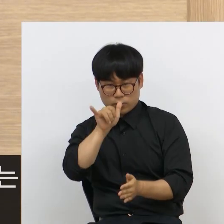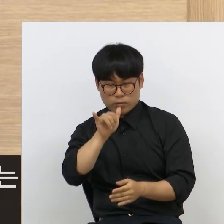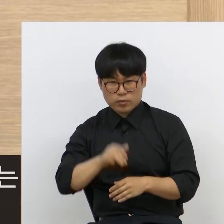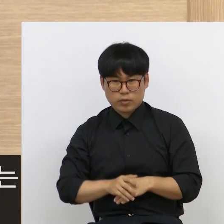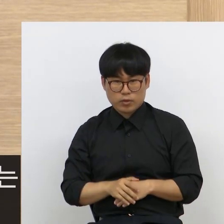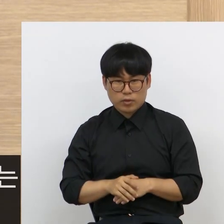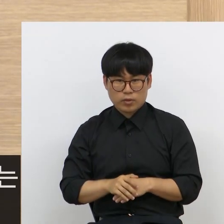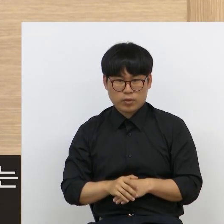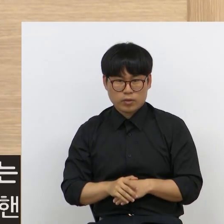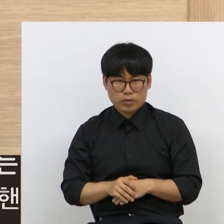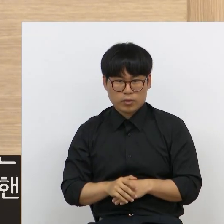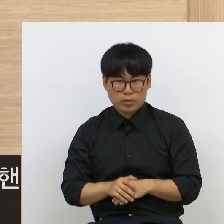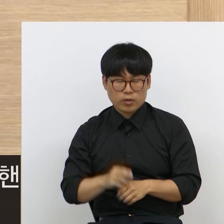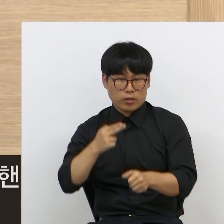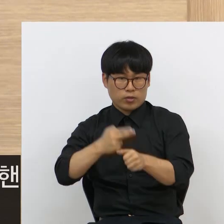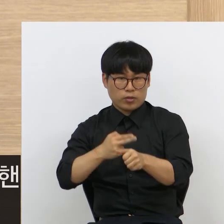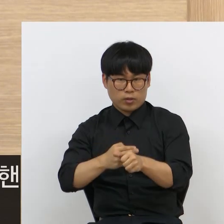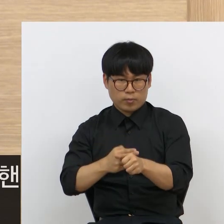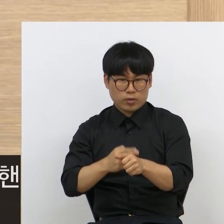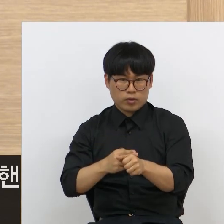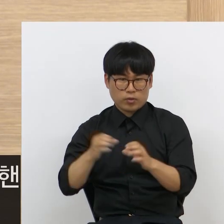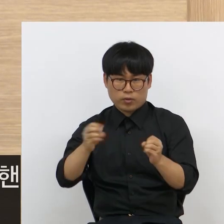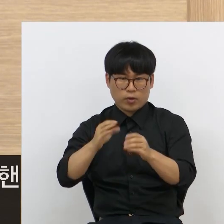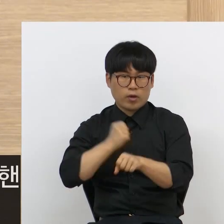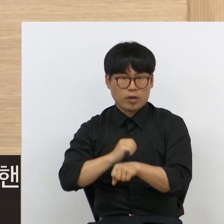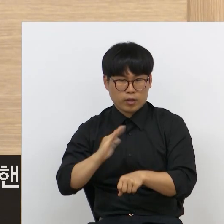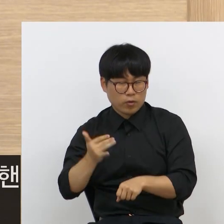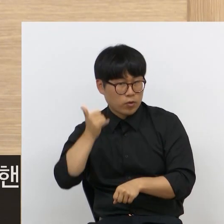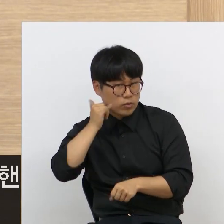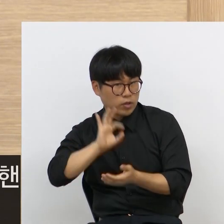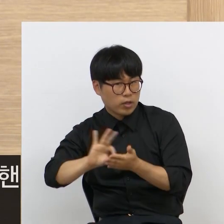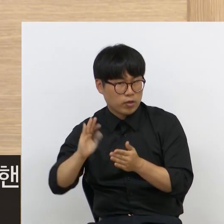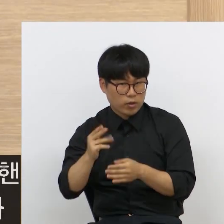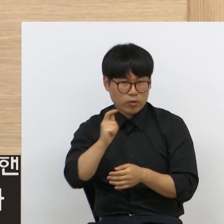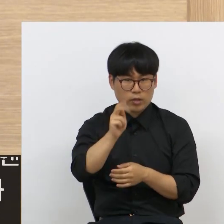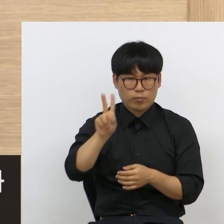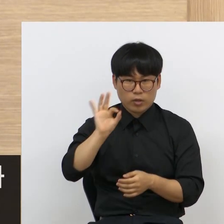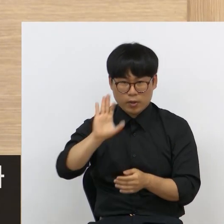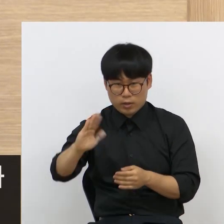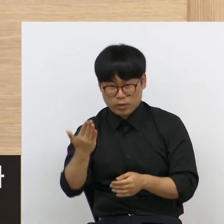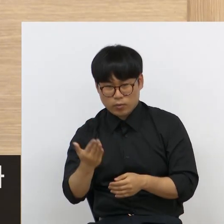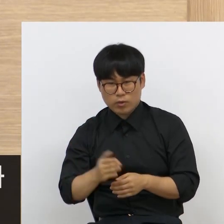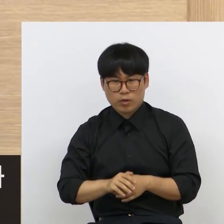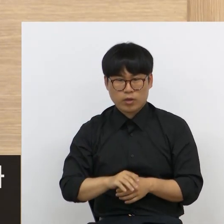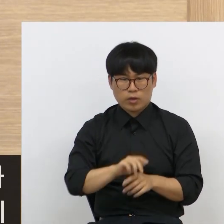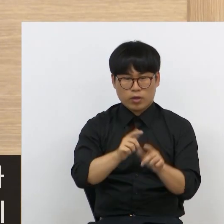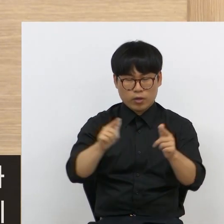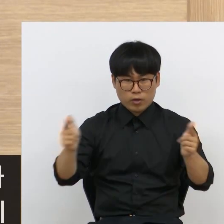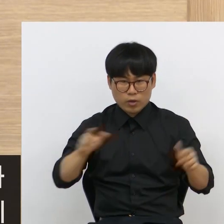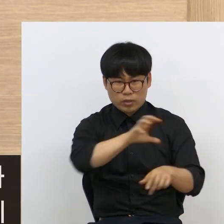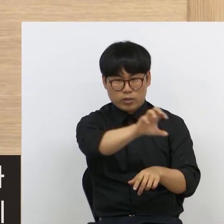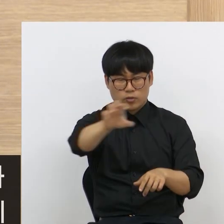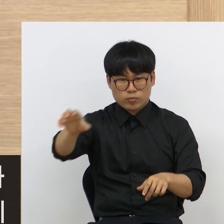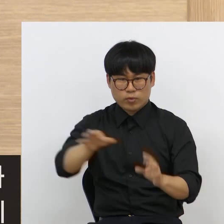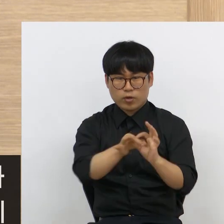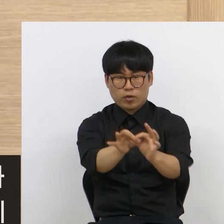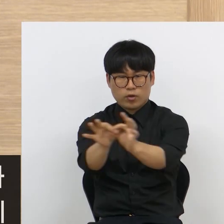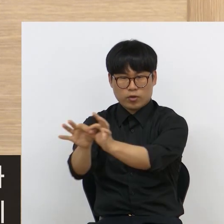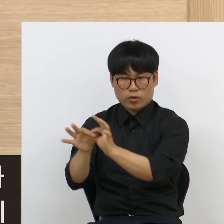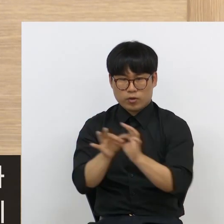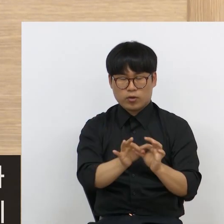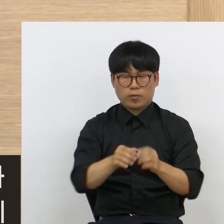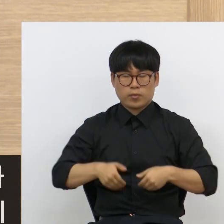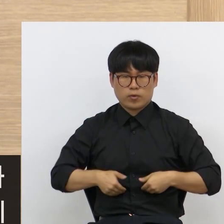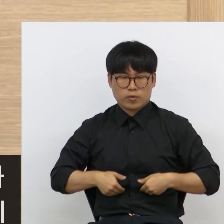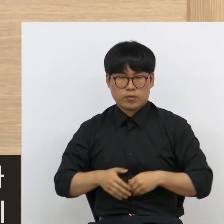학교에서 선생님하고 FM도 해야 되고 전화기도 써야 되고 TV도 봐야 되고 이런 것 때문에 주변 기기와 연결성이 굉장히 중요한 것으로 되어